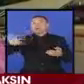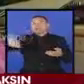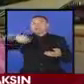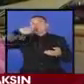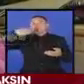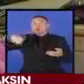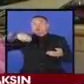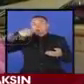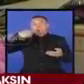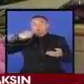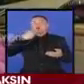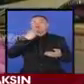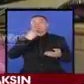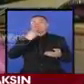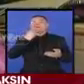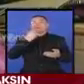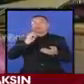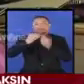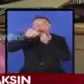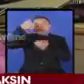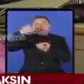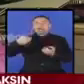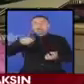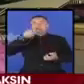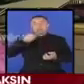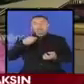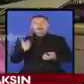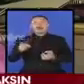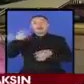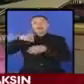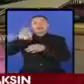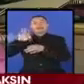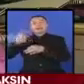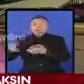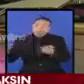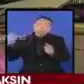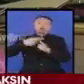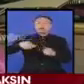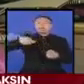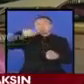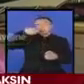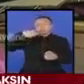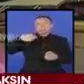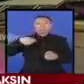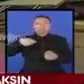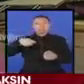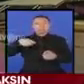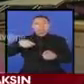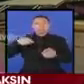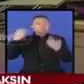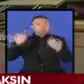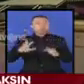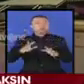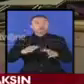kadar rapet. Gigi, saya masukin 2 sendok. Oh iya, ada teh manis nih. Saya kasih lagi teh manis sesendok, sendok makan. Terus